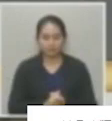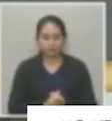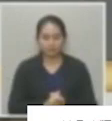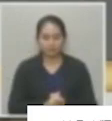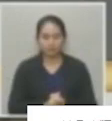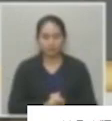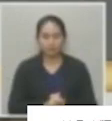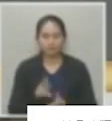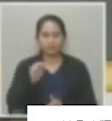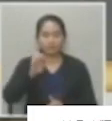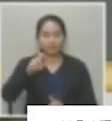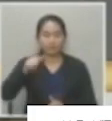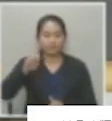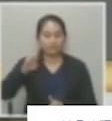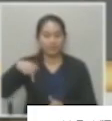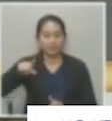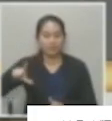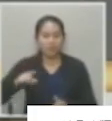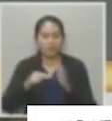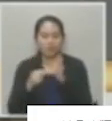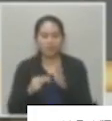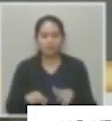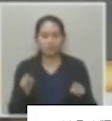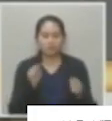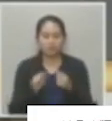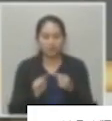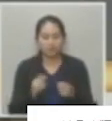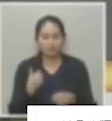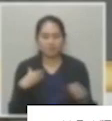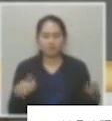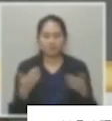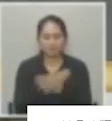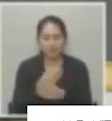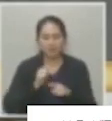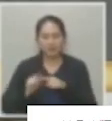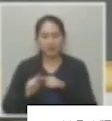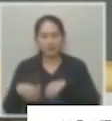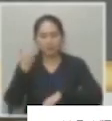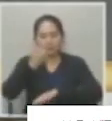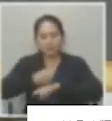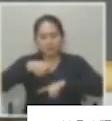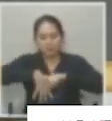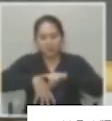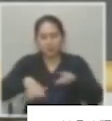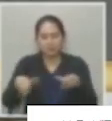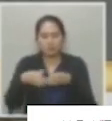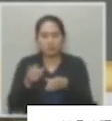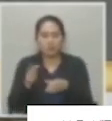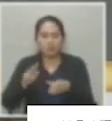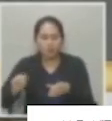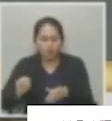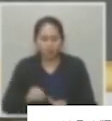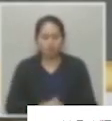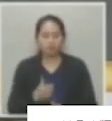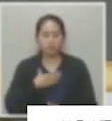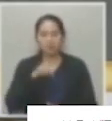ติบุคคลอ่ะเป็นกองทุนที่เป็นทางการแล้วมีเปลี่ยนการกำกับโดยตรงของครม.เลยผมถามว่